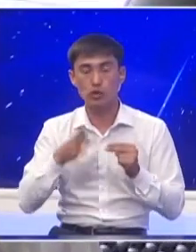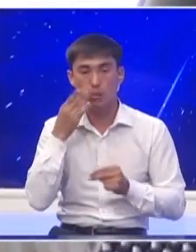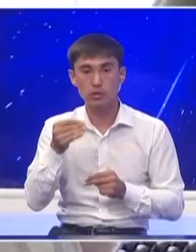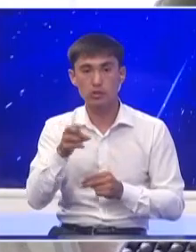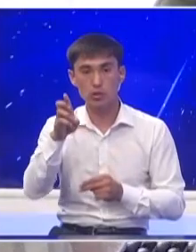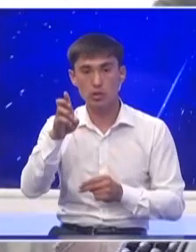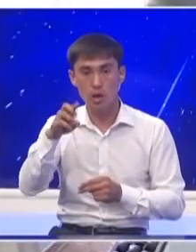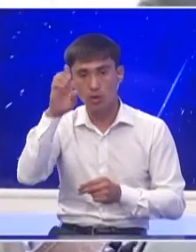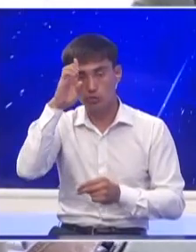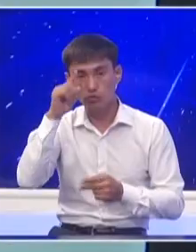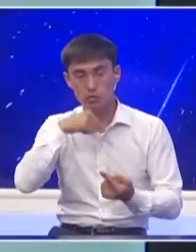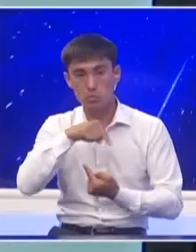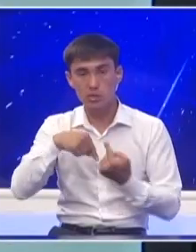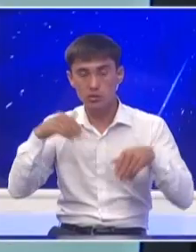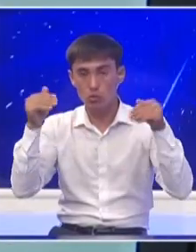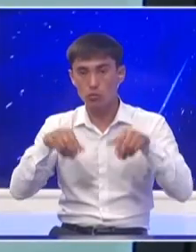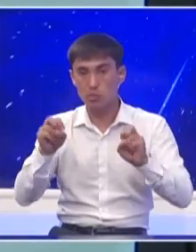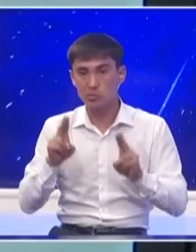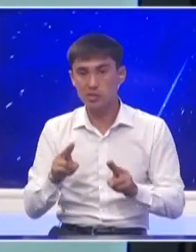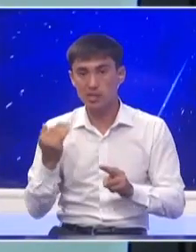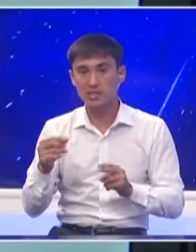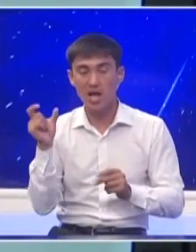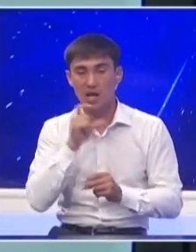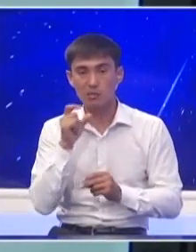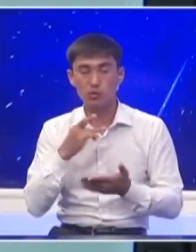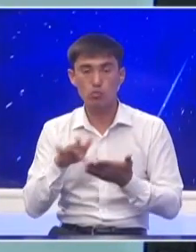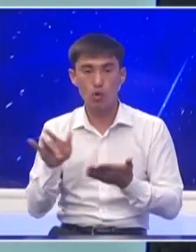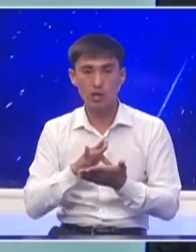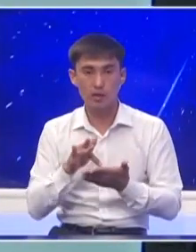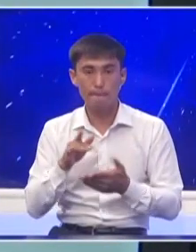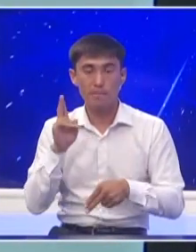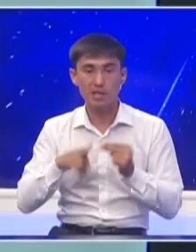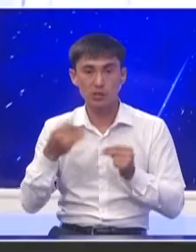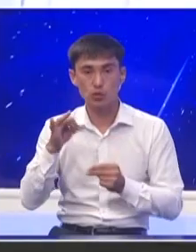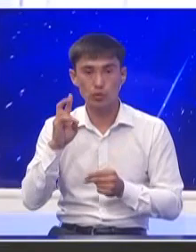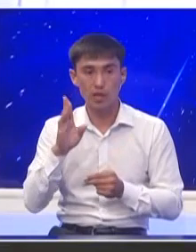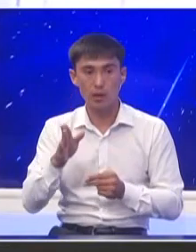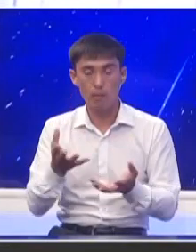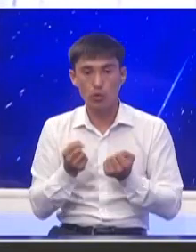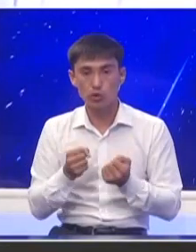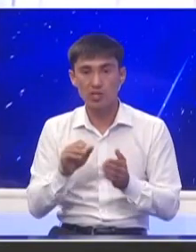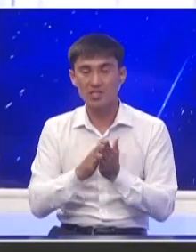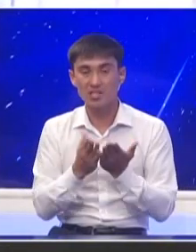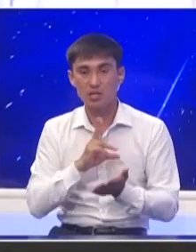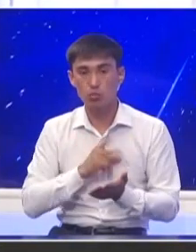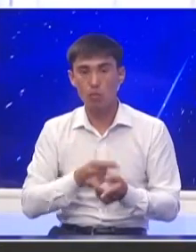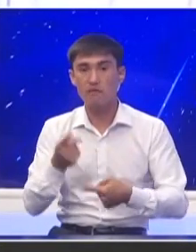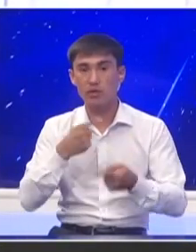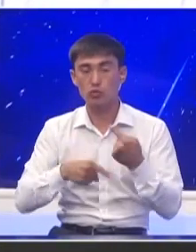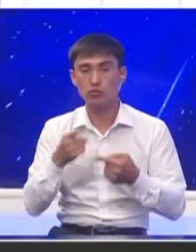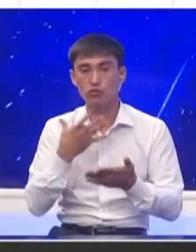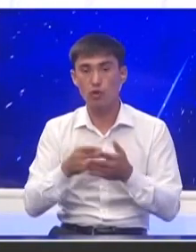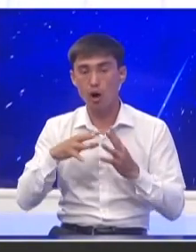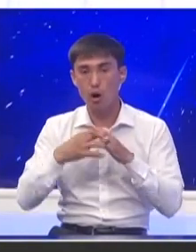Алматинский государственный бизнес-колледж по специальности «Экономист-бухгалтер». В конце июня она получила диплом и вернулась в родной